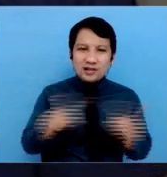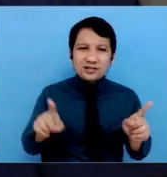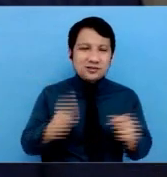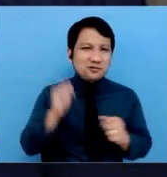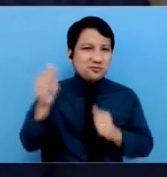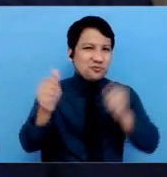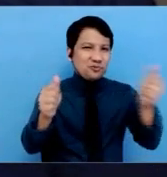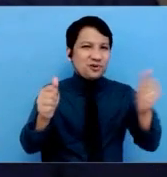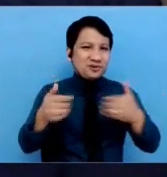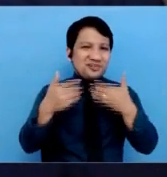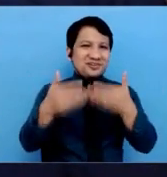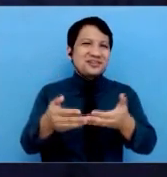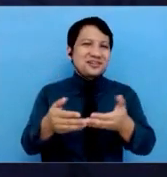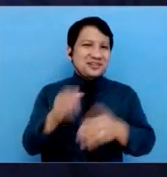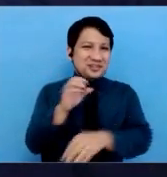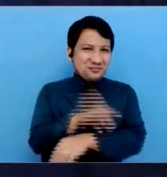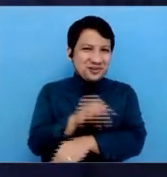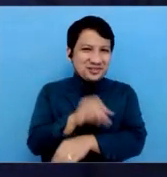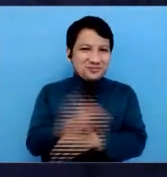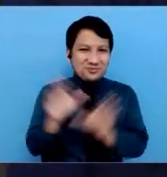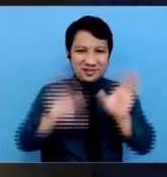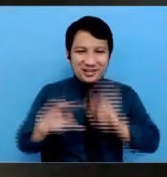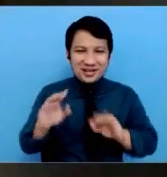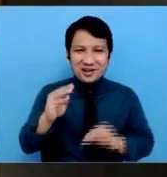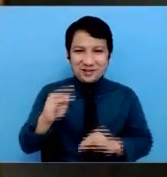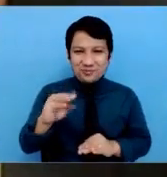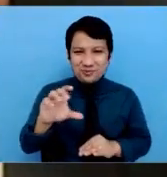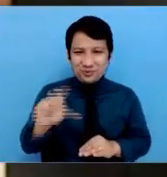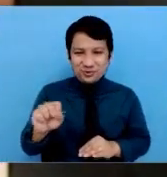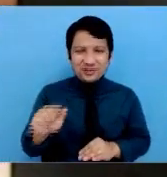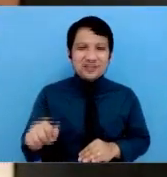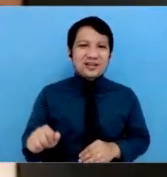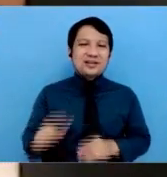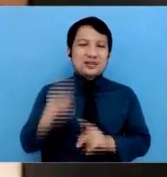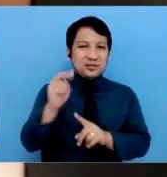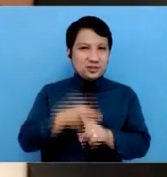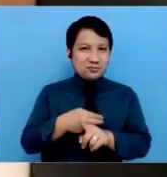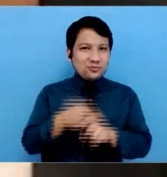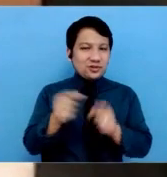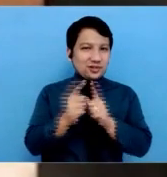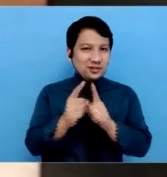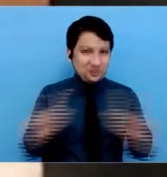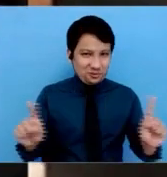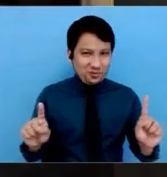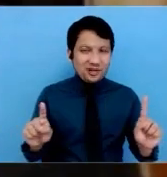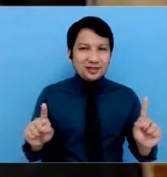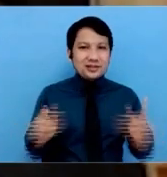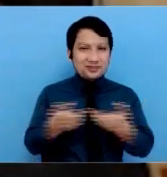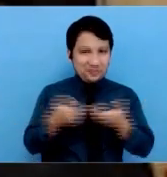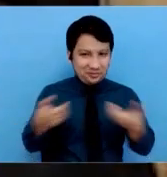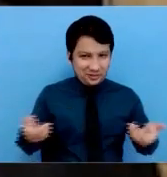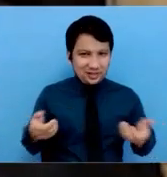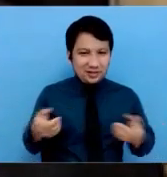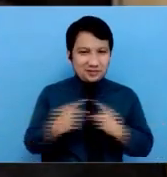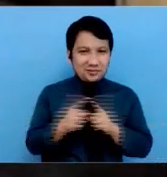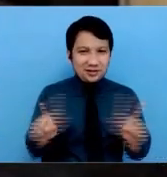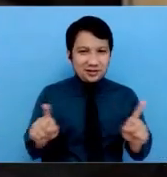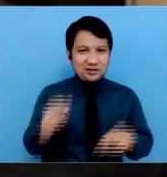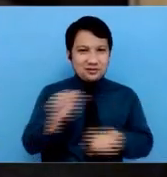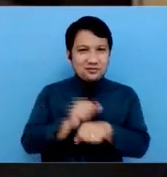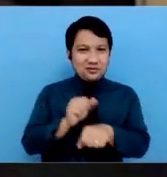umandar ang radar na Mama Rites at Mosa. November nang tuluyang maghiwalay ang dalawa matapos hindi mag-work ang